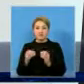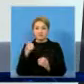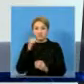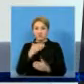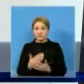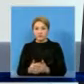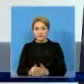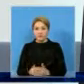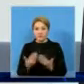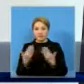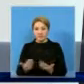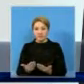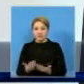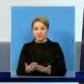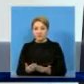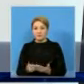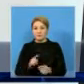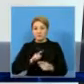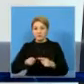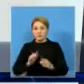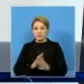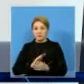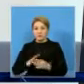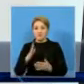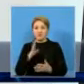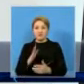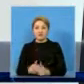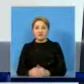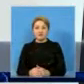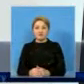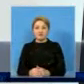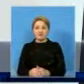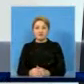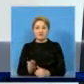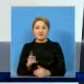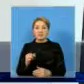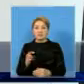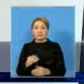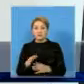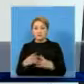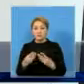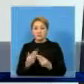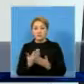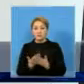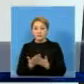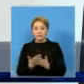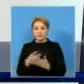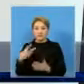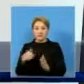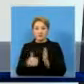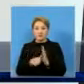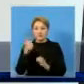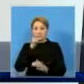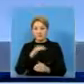есть данная очередность быстро продвигается. По категории социально уязвимые слои населения с 2006